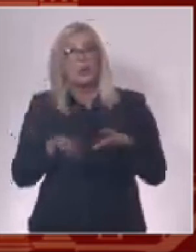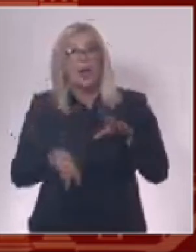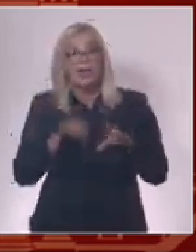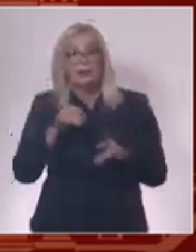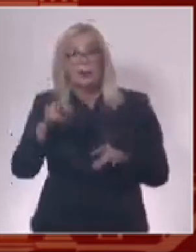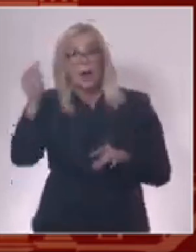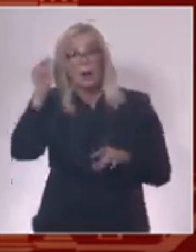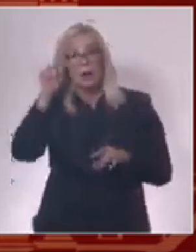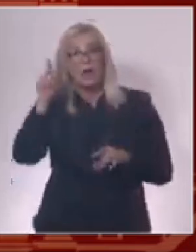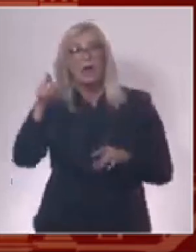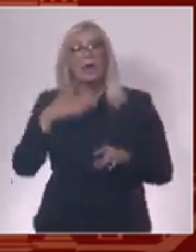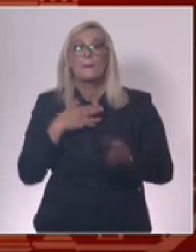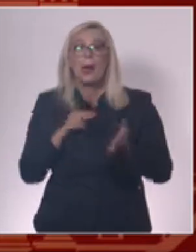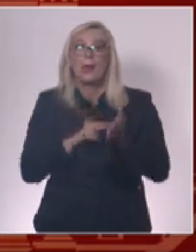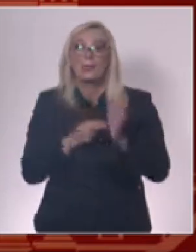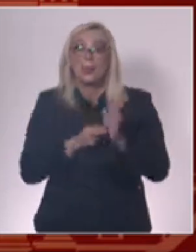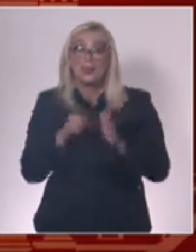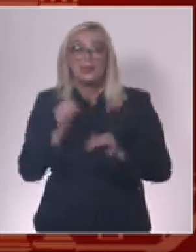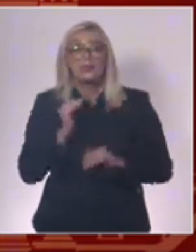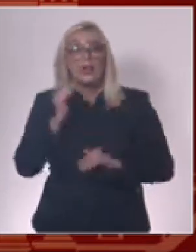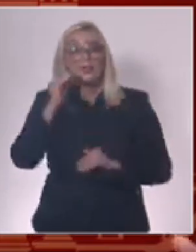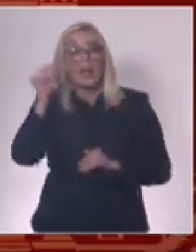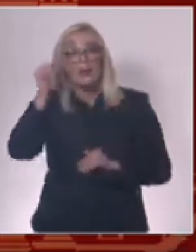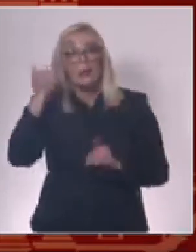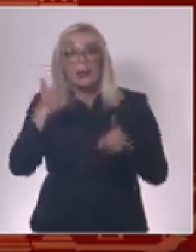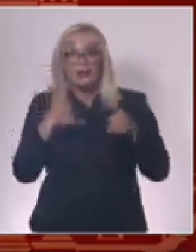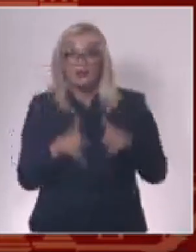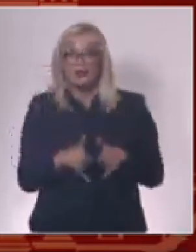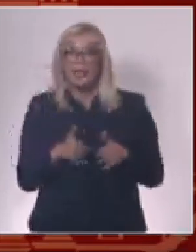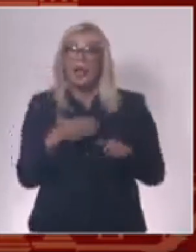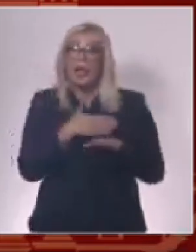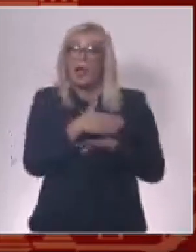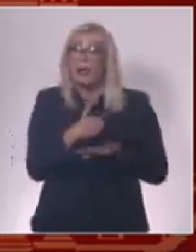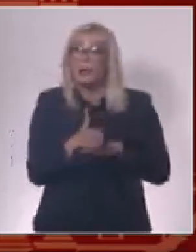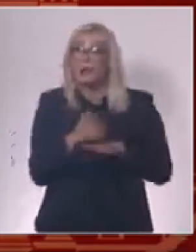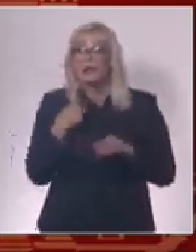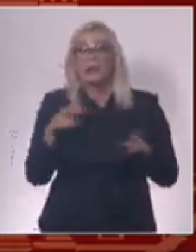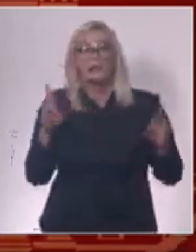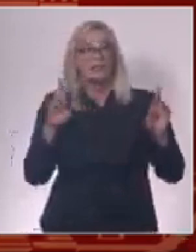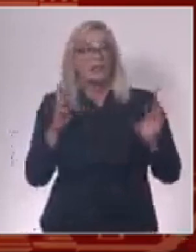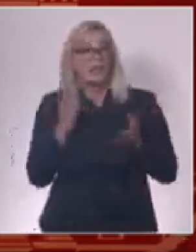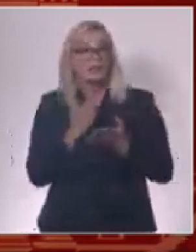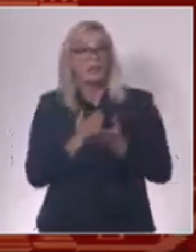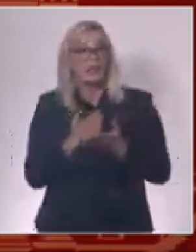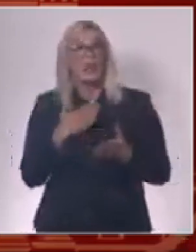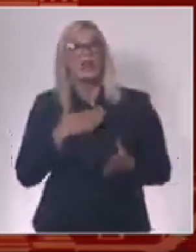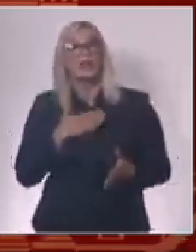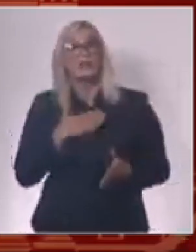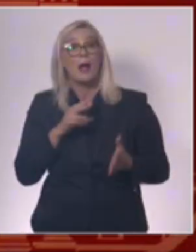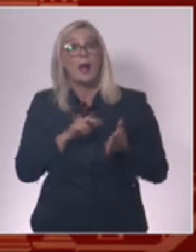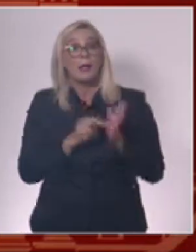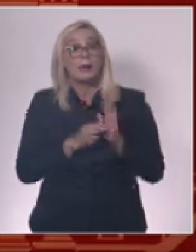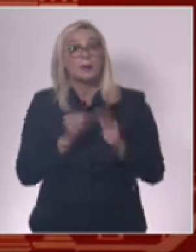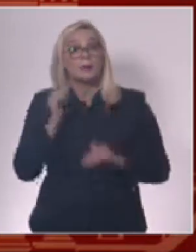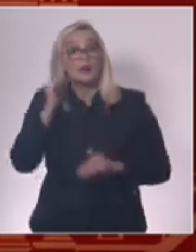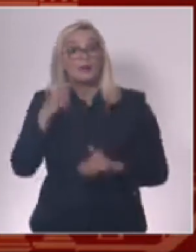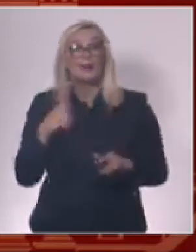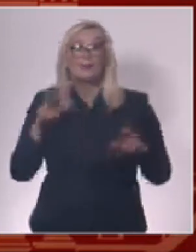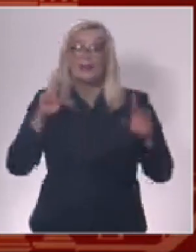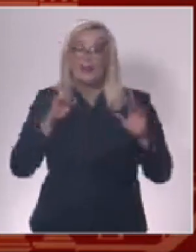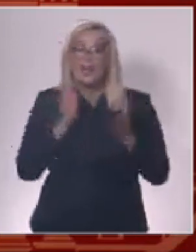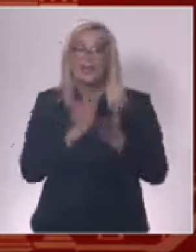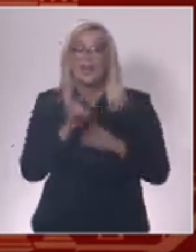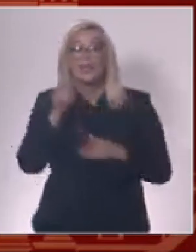до тогаш тие имаат техничка влада. После тоа се надевам дека ќе има политичка влада и се надевам дека со